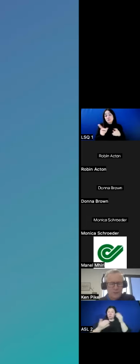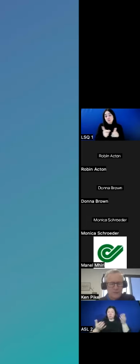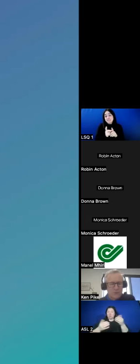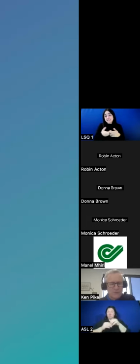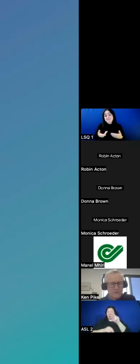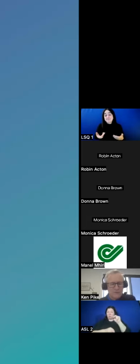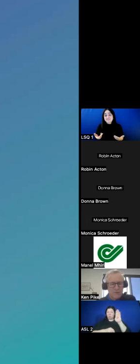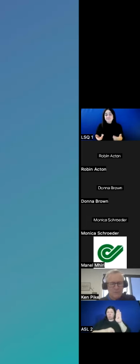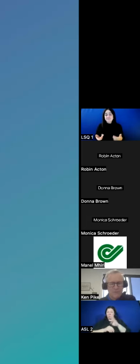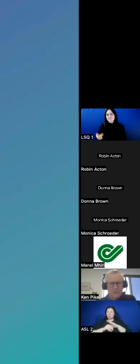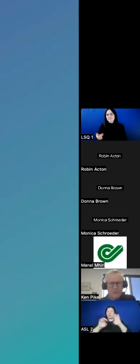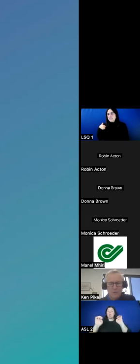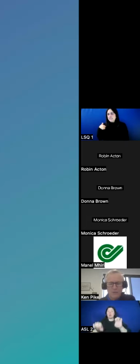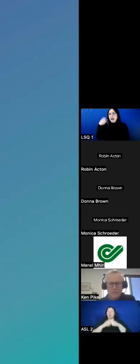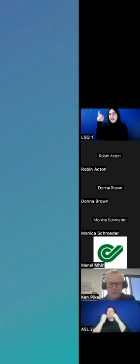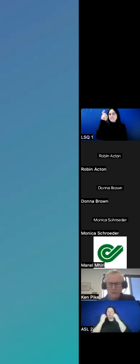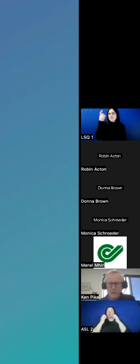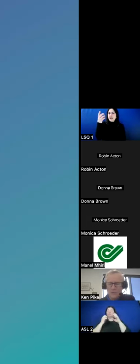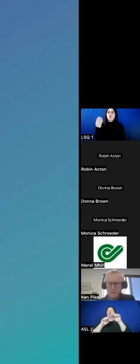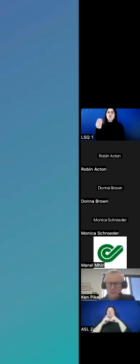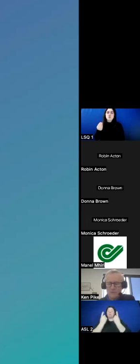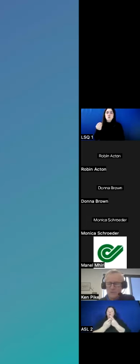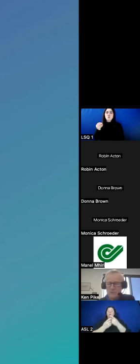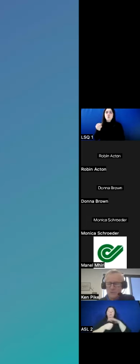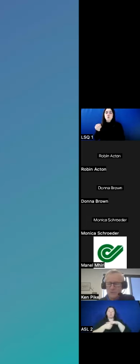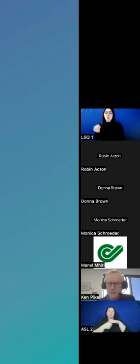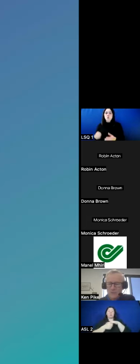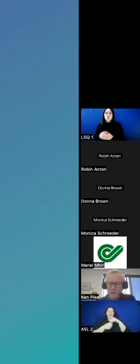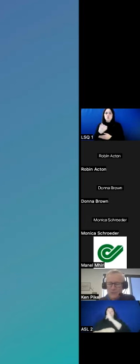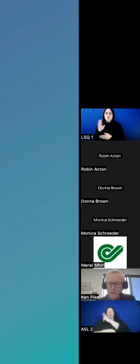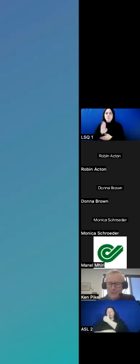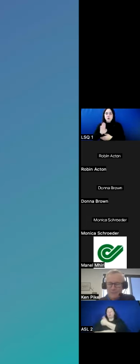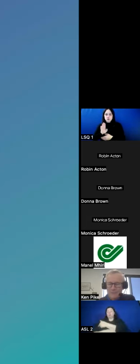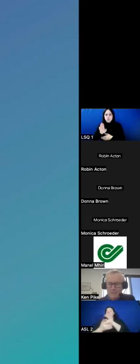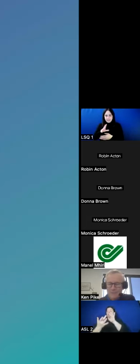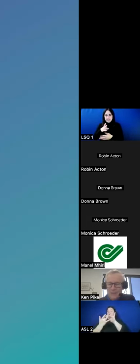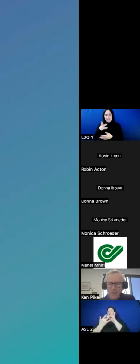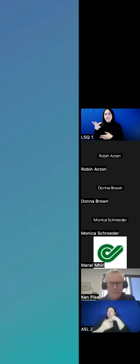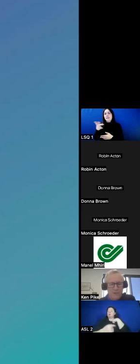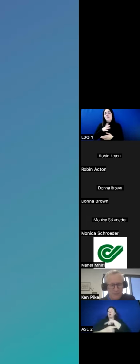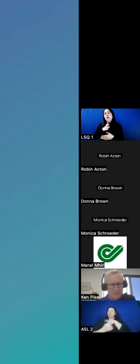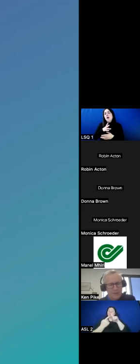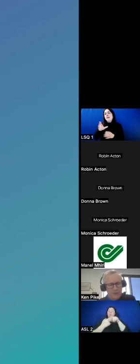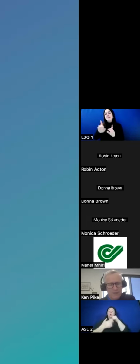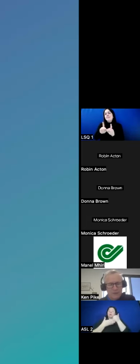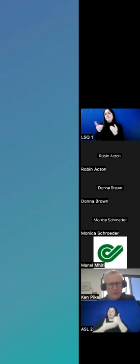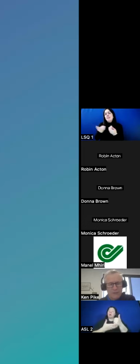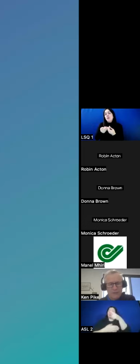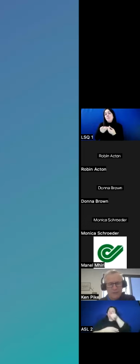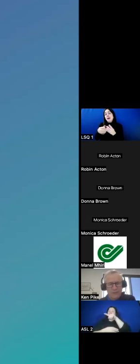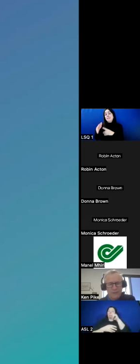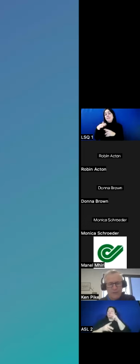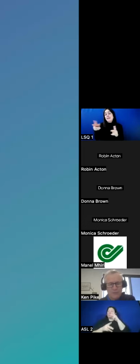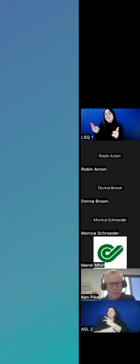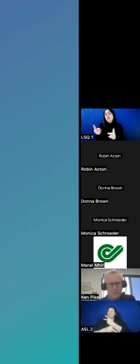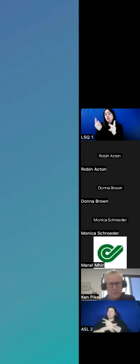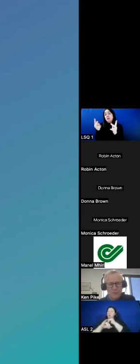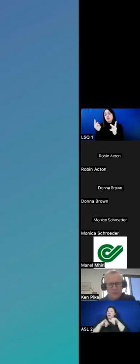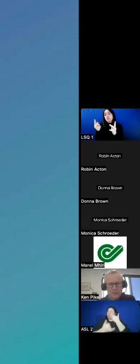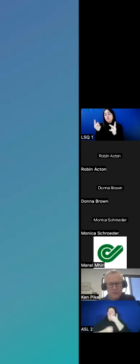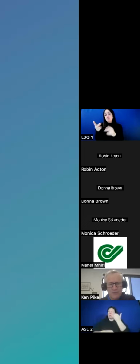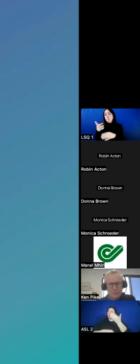Récemment, j'ai vu une expérience de Nouveau-Brunswick où le département des services d'urgence d'un hôpital nous a